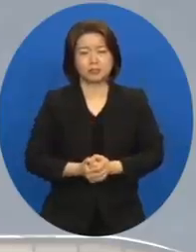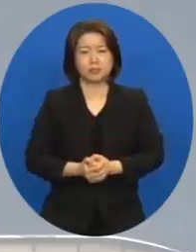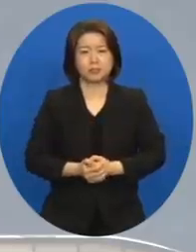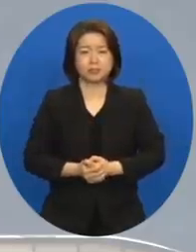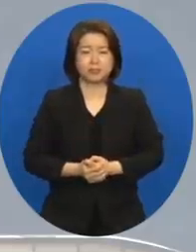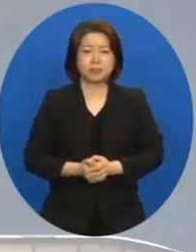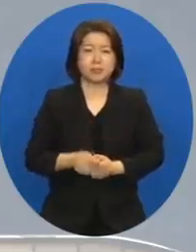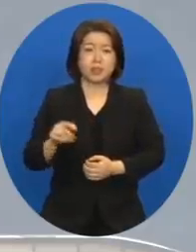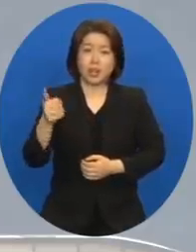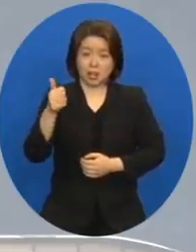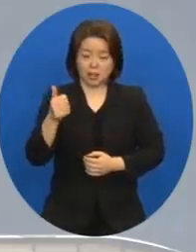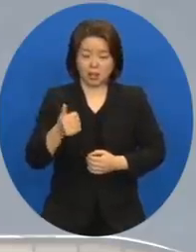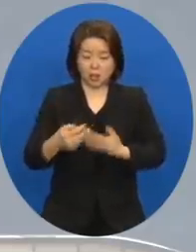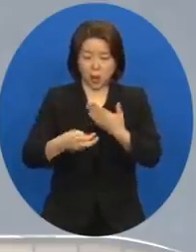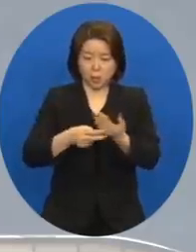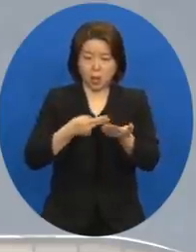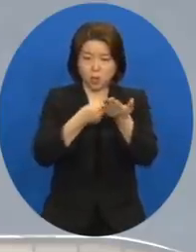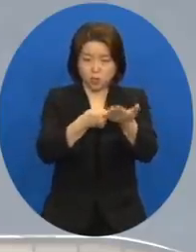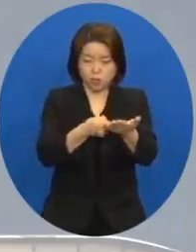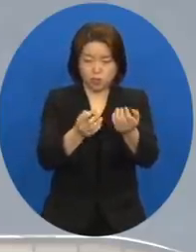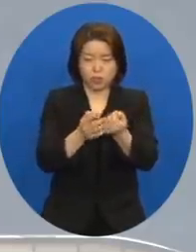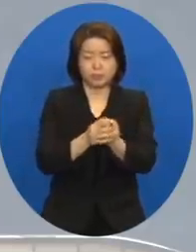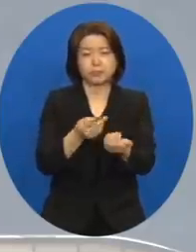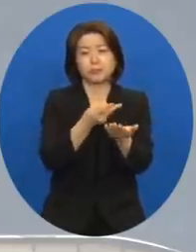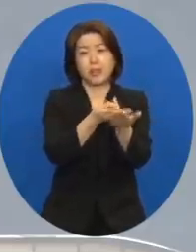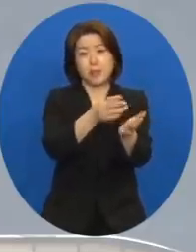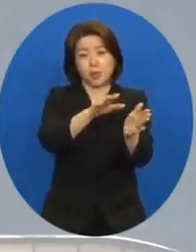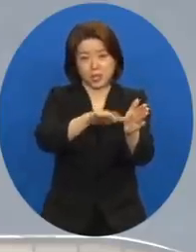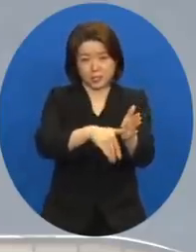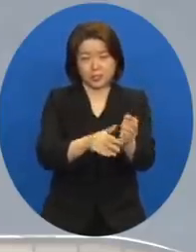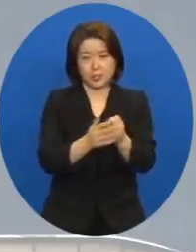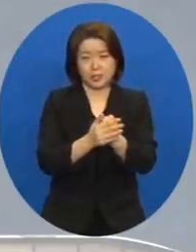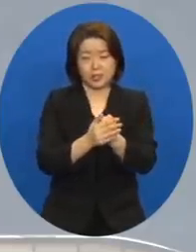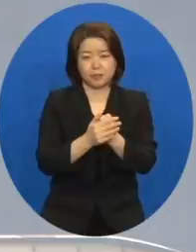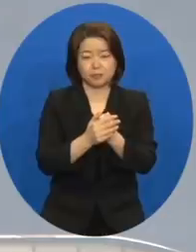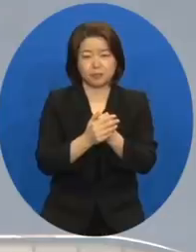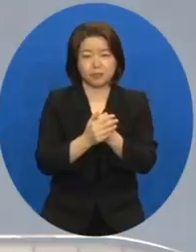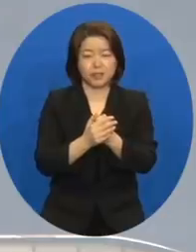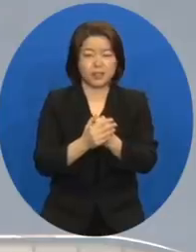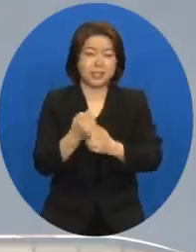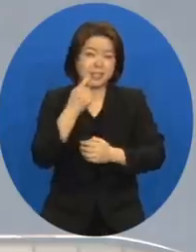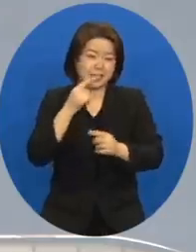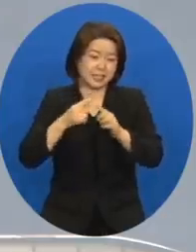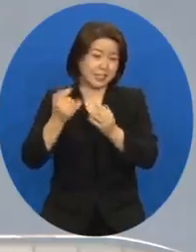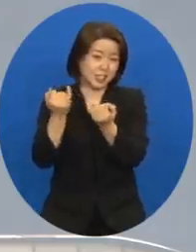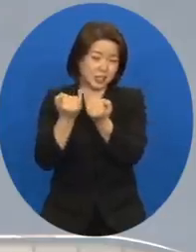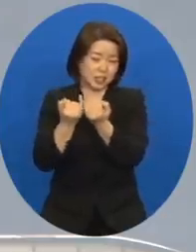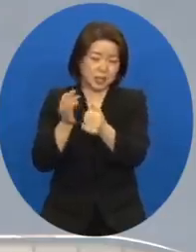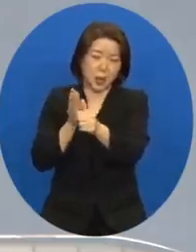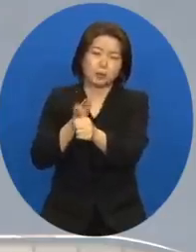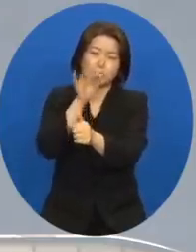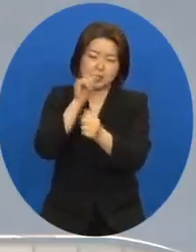그가 병원에 실려 가서 이번에 있을 때 간호사에게 부탁을 했어요 아침에 나를 깨우러